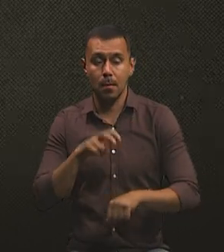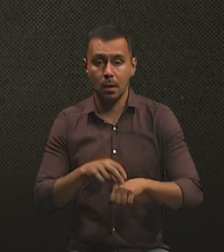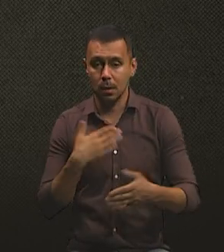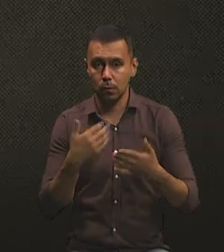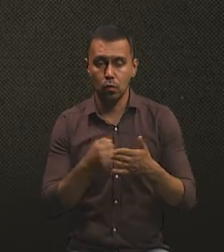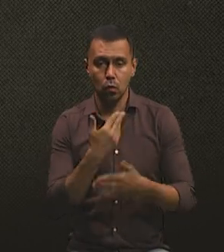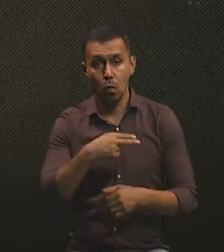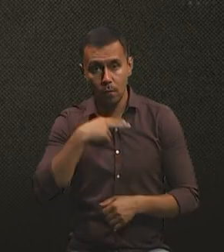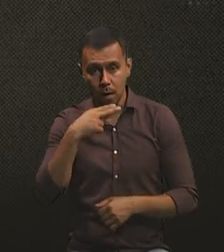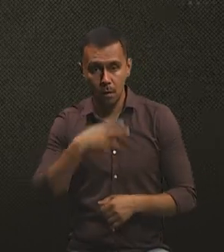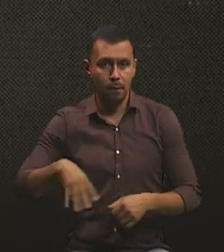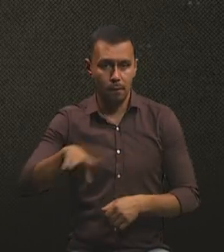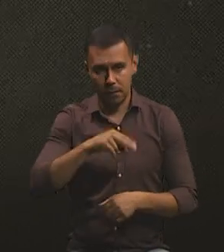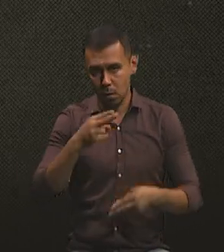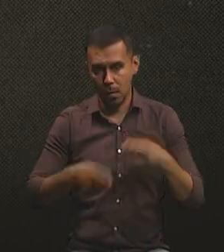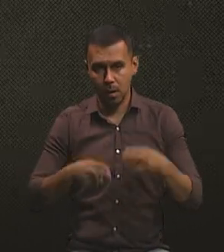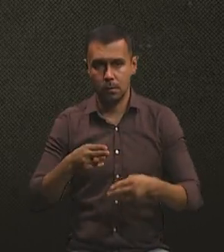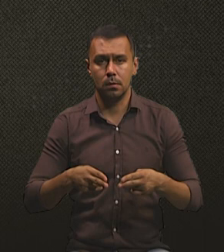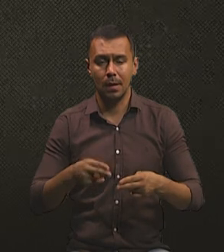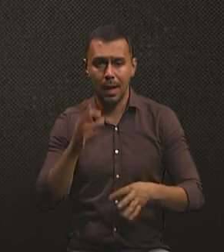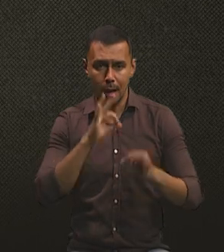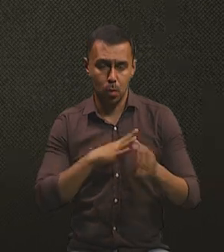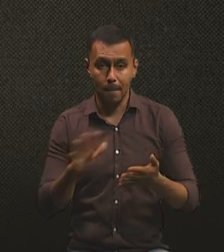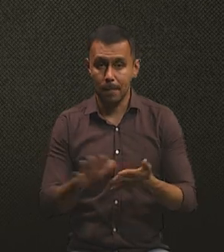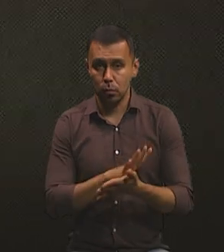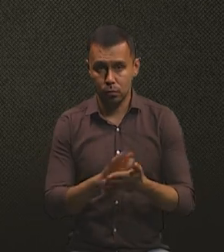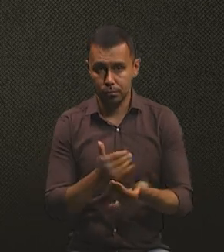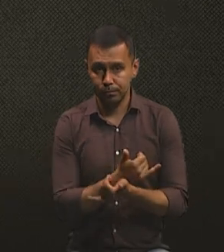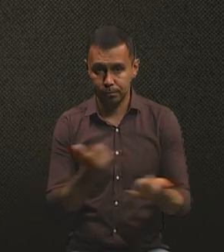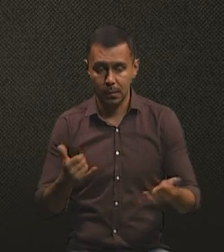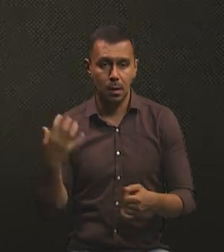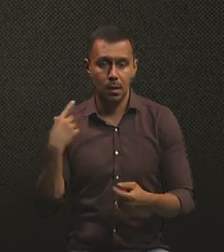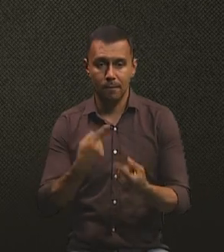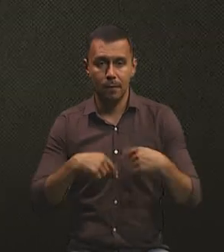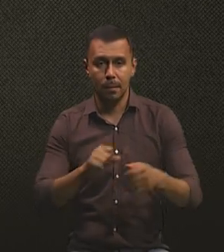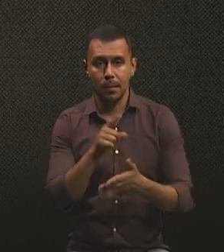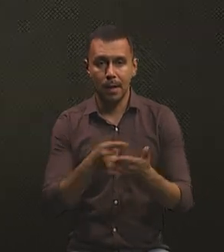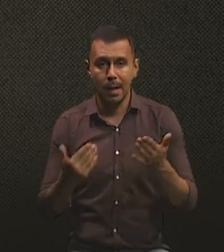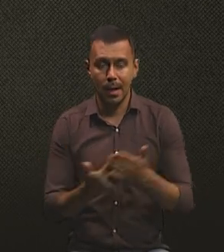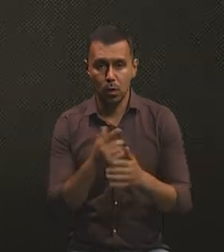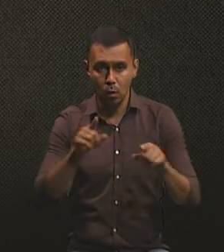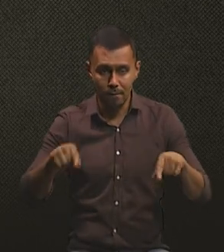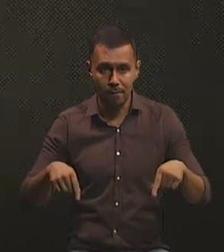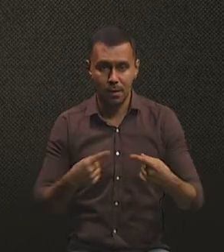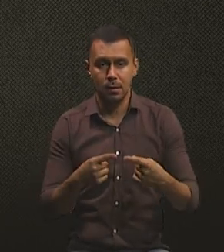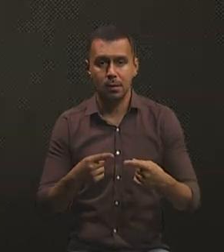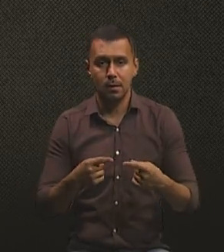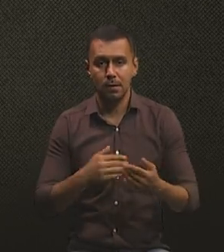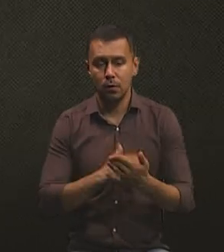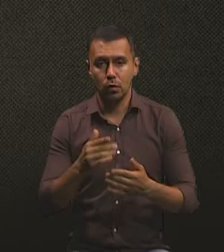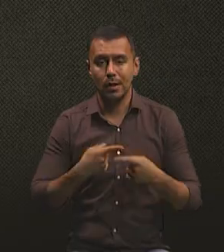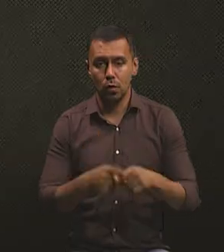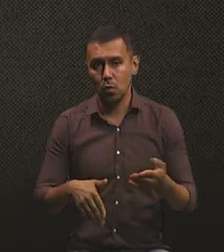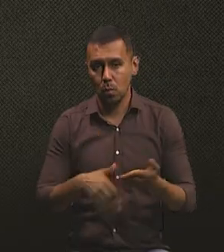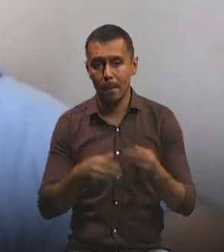ставилися до нього уважно, всі операції, маніпуляції, ліки були безкоштовні. Начальник відділу з питань інновацій високотехнологічної допомоги Міністерства